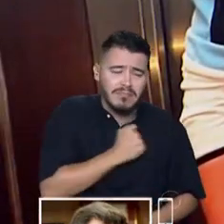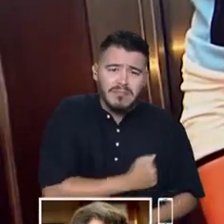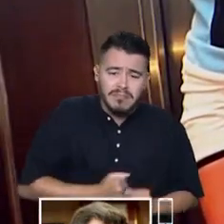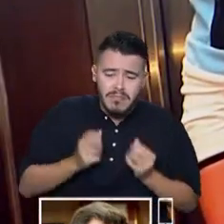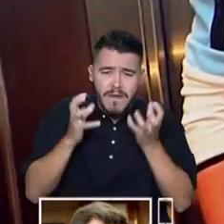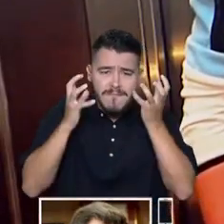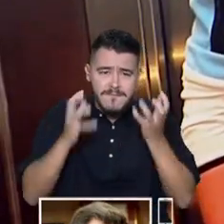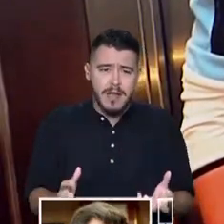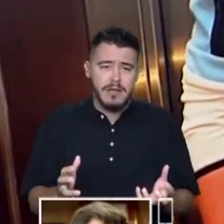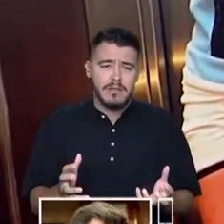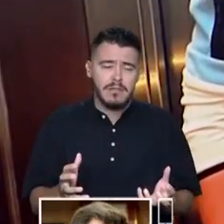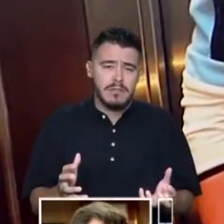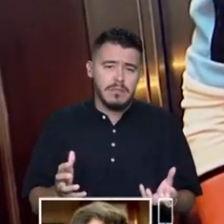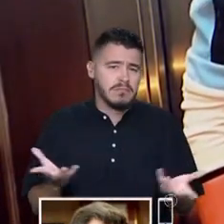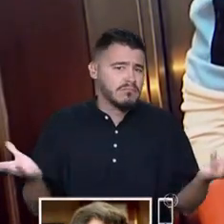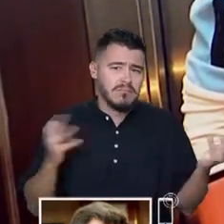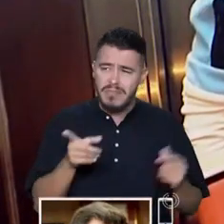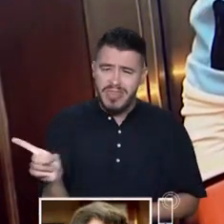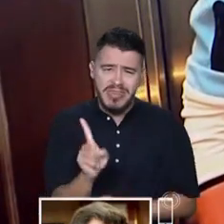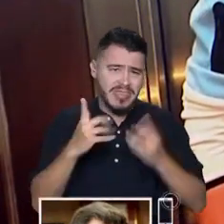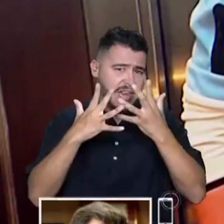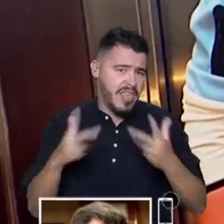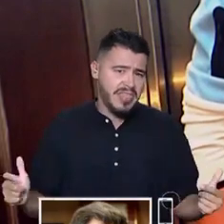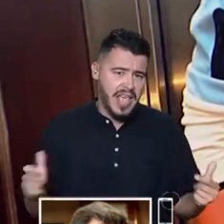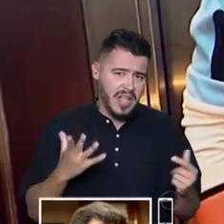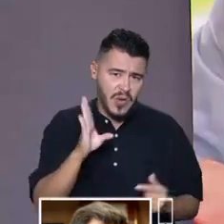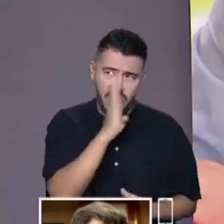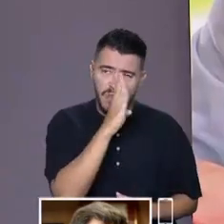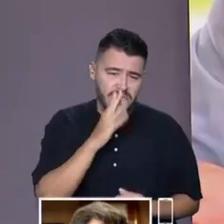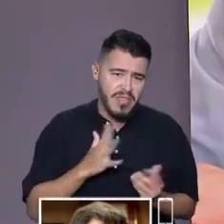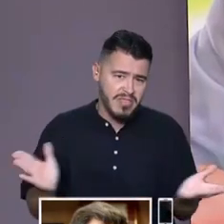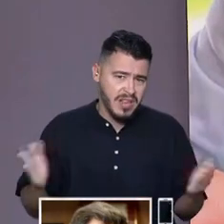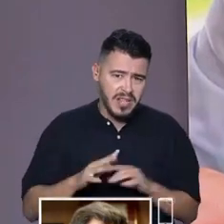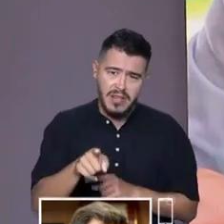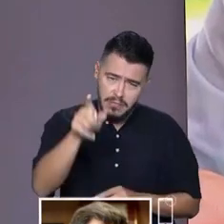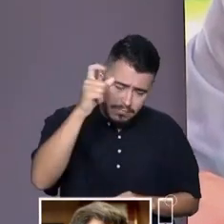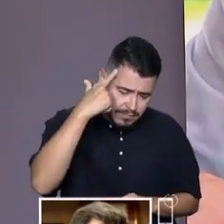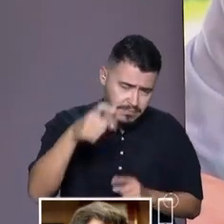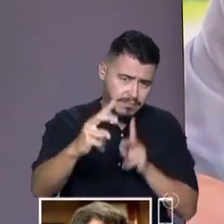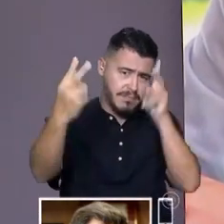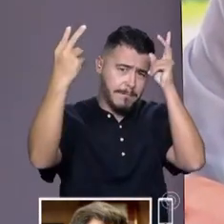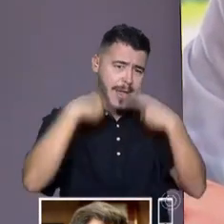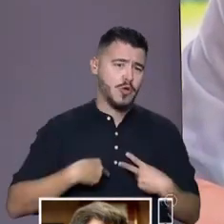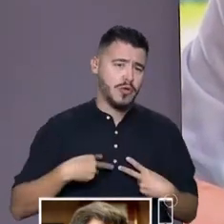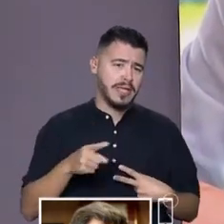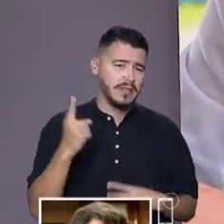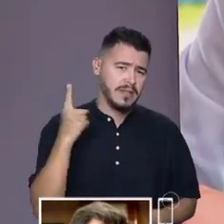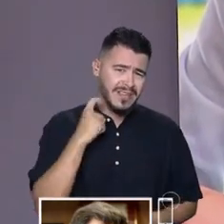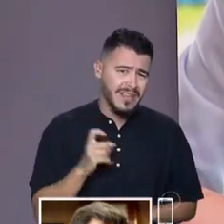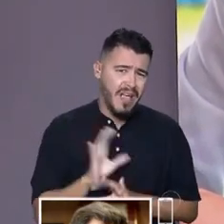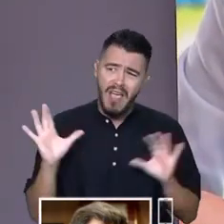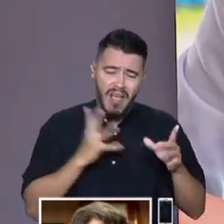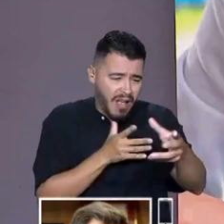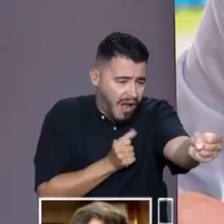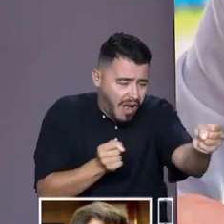χωρίς ίχνος υποκρισίας. Και εσείς που με γνωρίζετε προσωπικά και ξέρετε δεν υπάρχει άνθρωπος που να